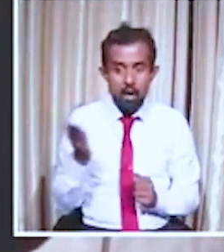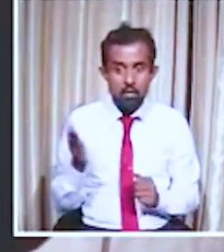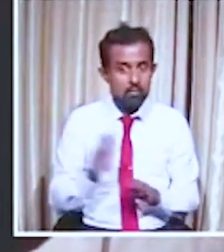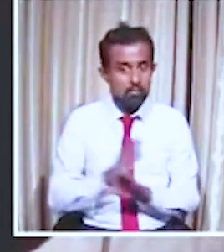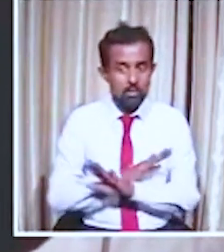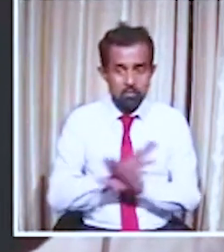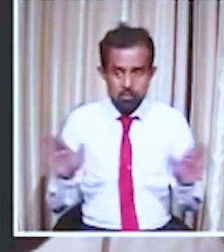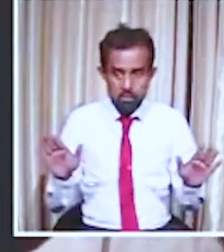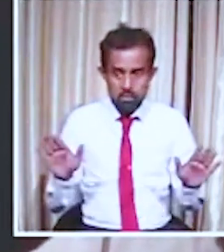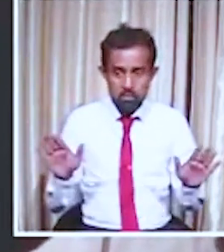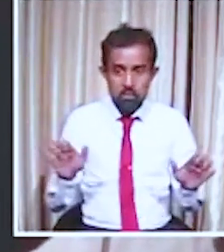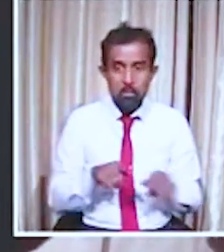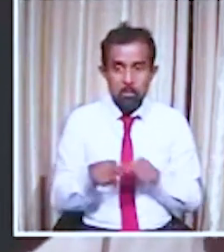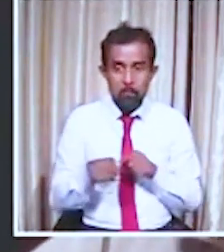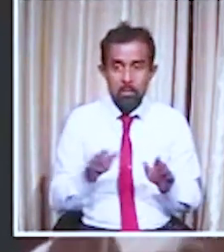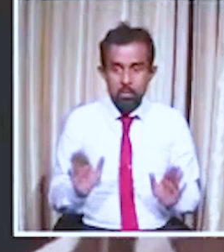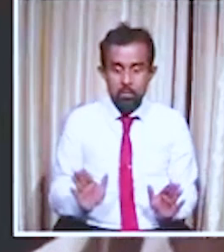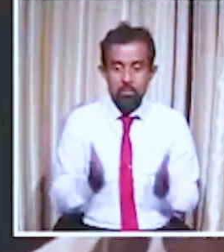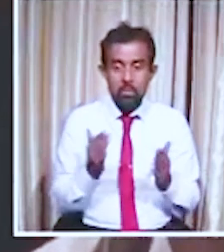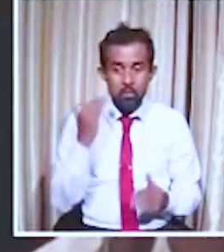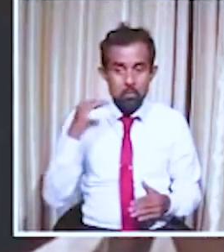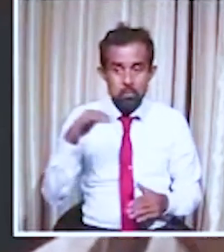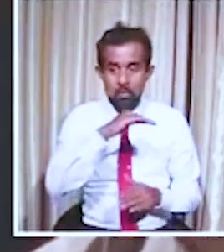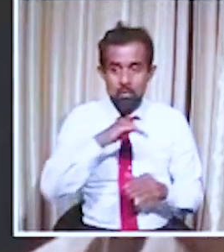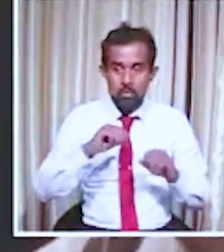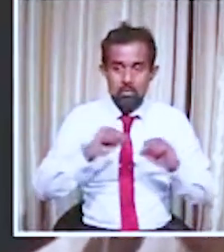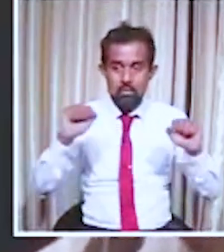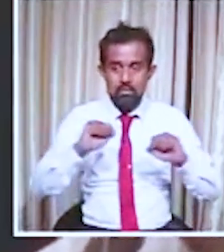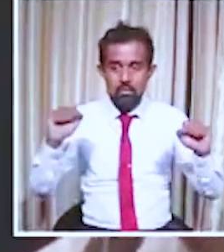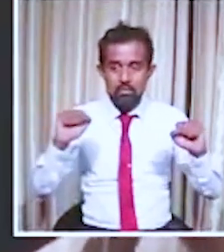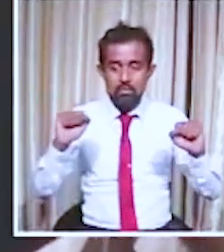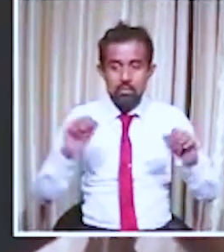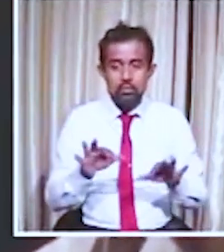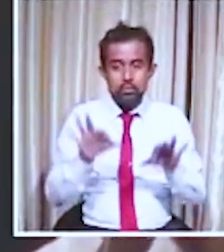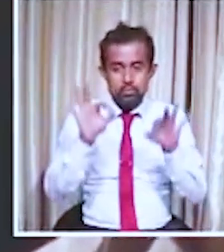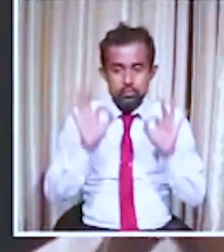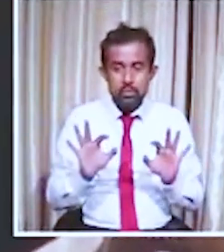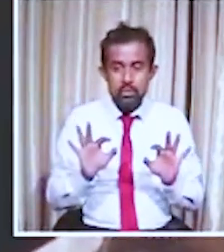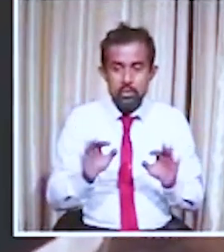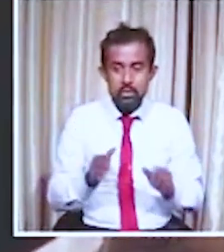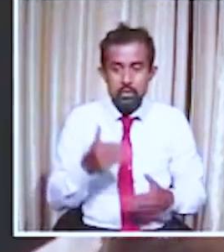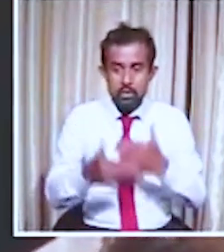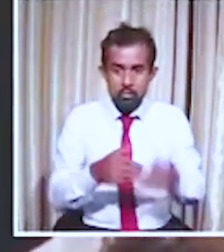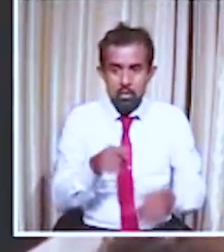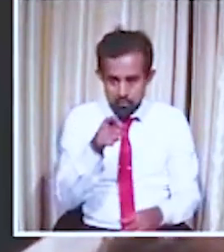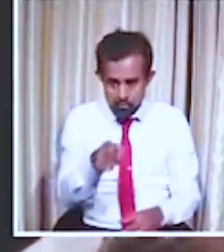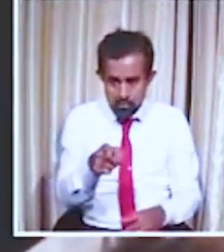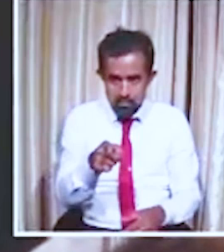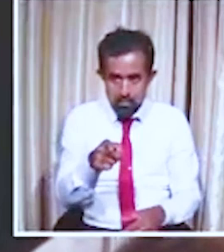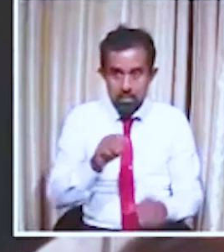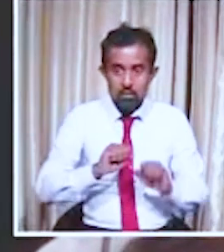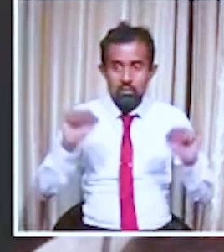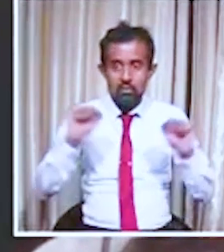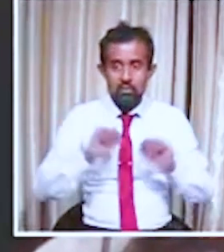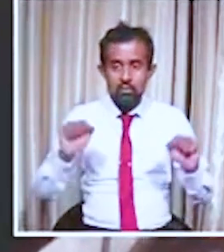இந்த மக்கள் போராட்டம் என்பது ஒரு சரியான திசை நோக்கி சென்றதா, அல்லது இந்த மக்கள் போராட்டத்தின் ஊடான சிஸ்டம்